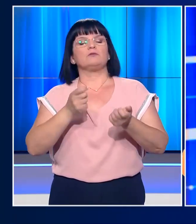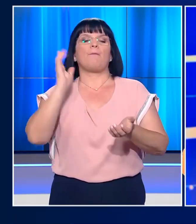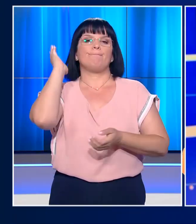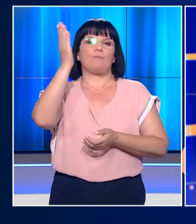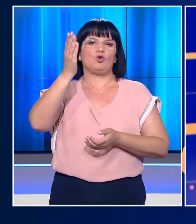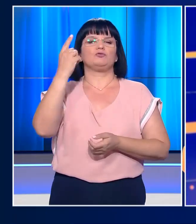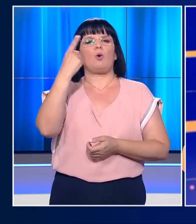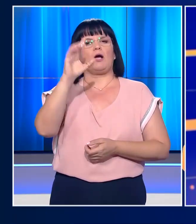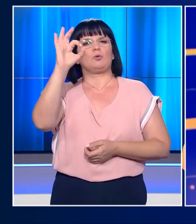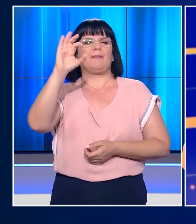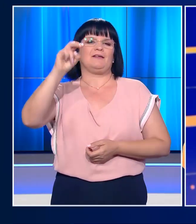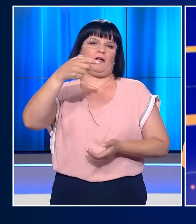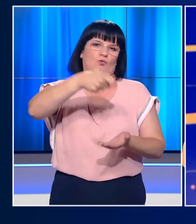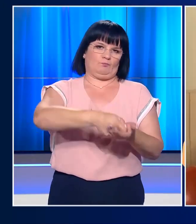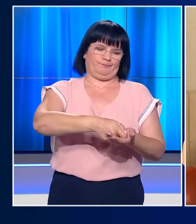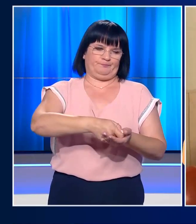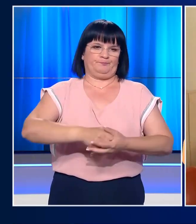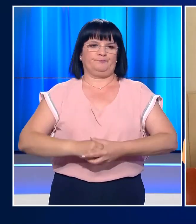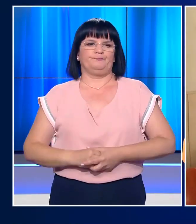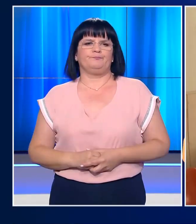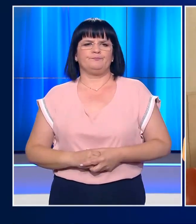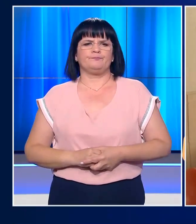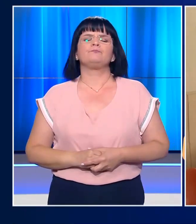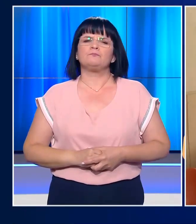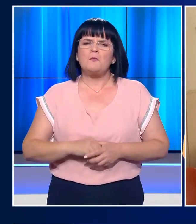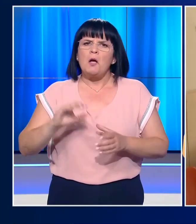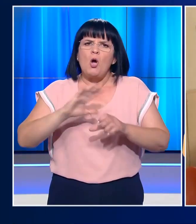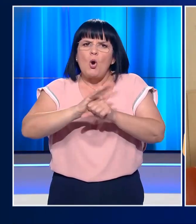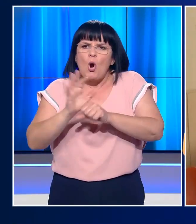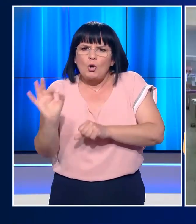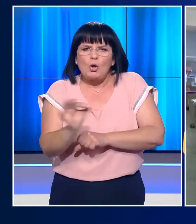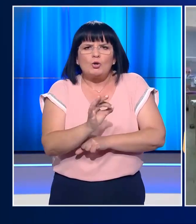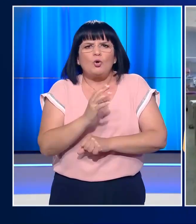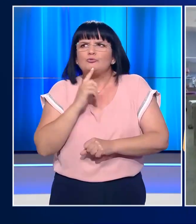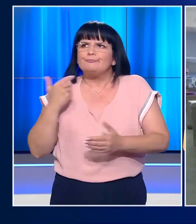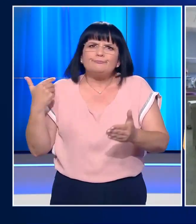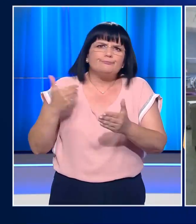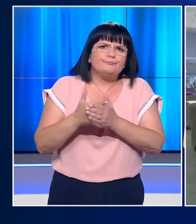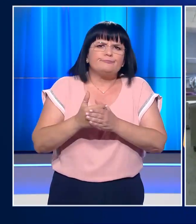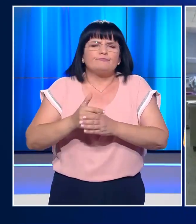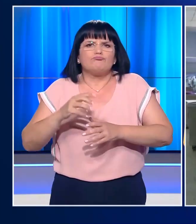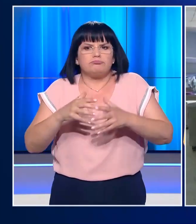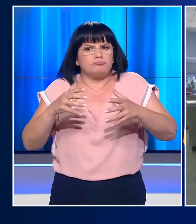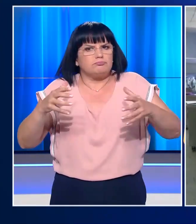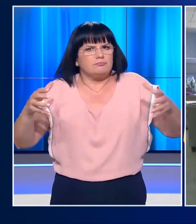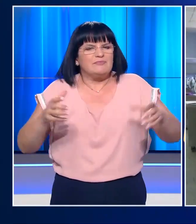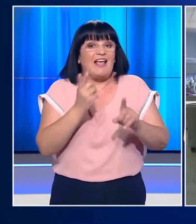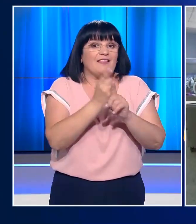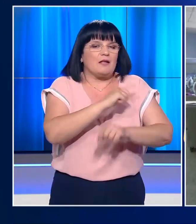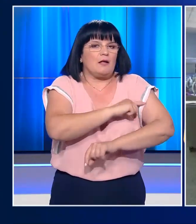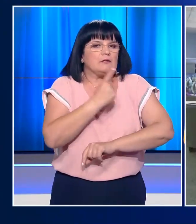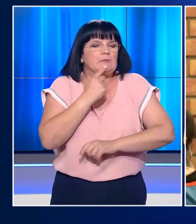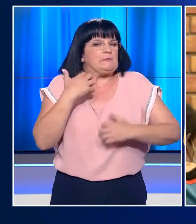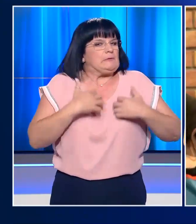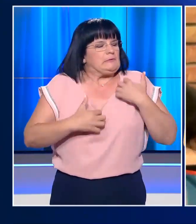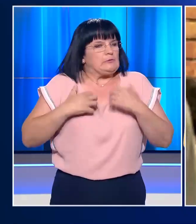πληρώνει πρόστιμο 150 ευρώ. Η αύξηση των κρουσμάτων κορονοϊού το τελευταίο διάστημα και οι έντονες ανησυχίες των λοιμοξιολόγων φαίνεται να